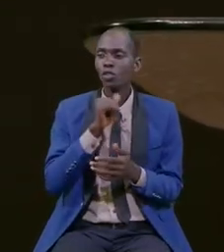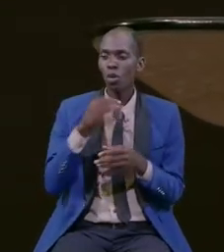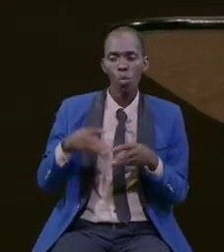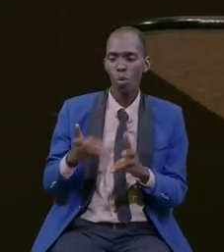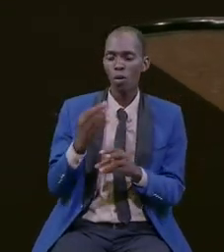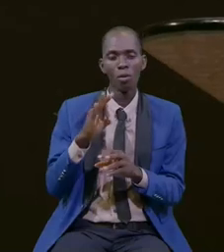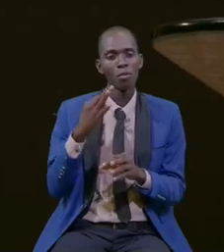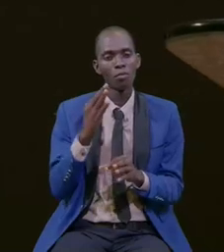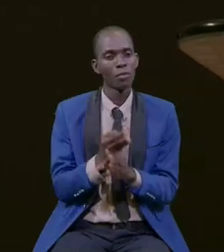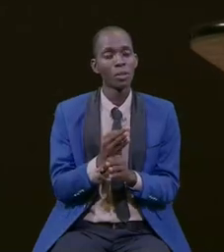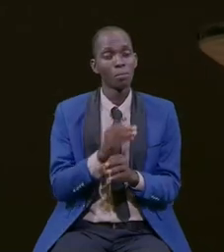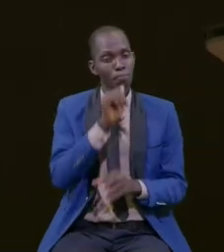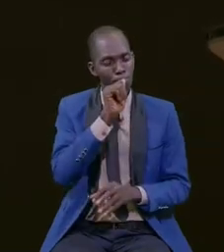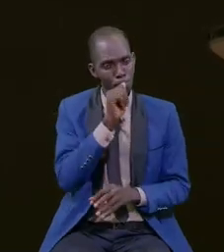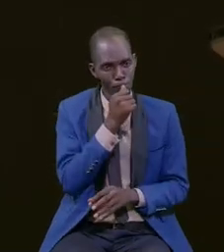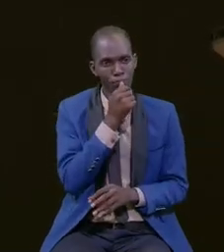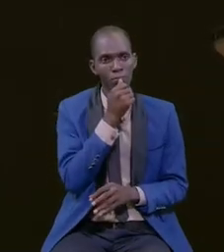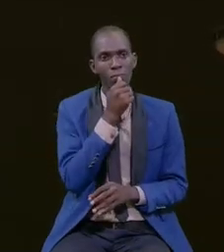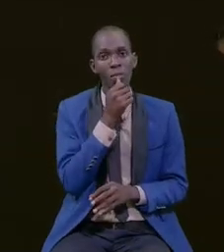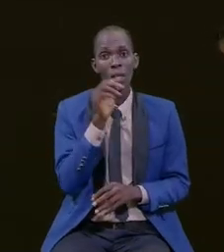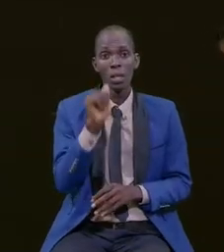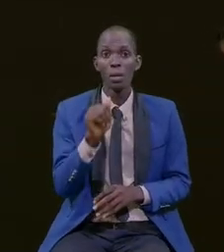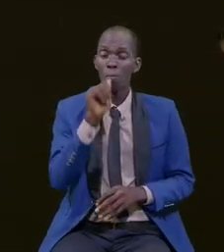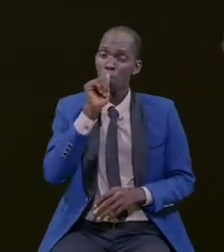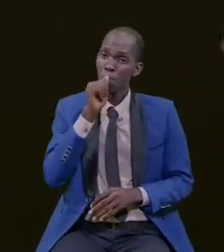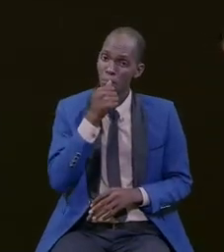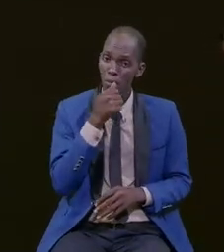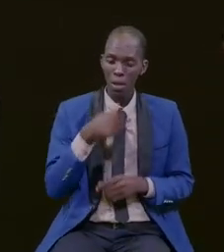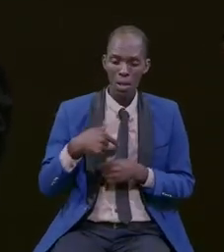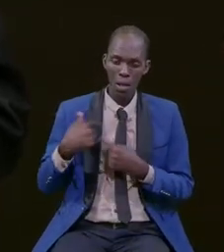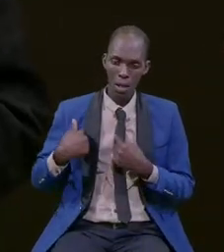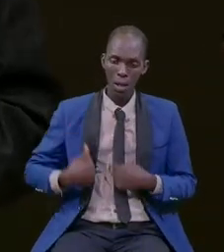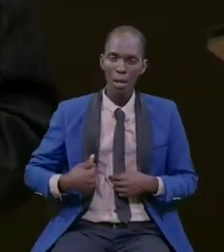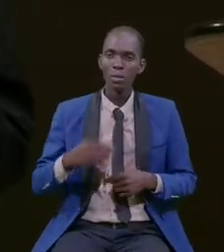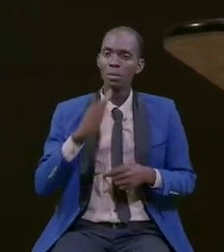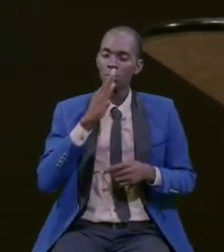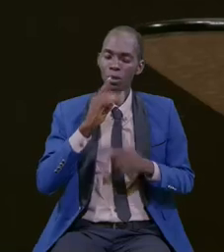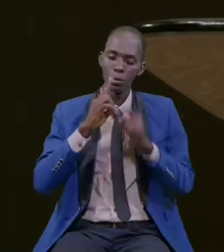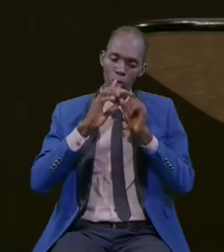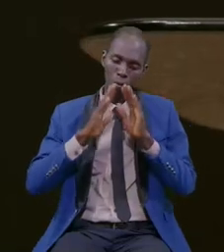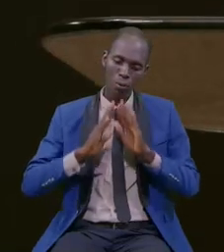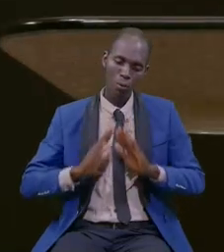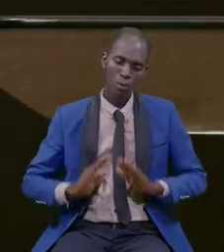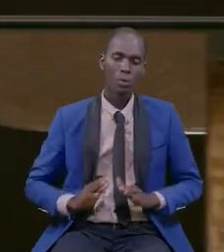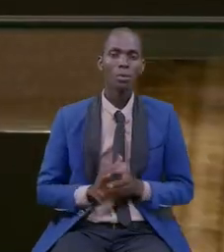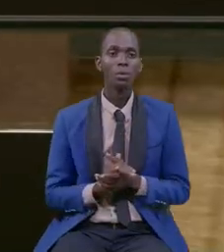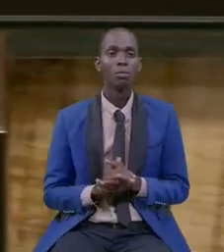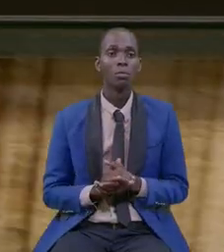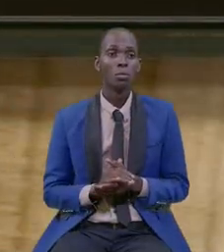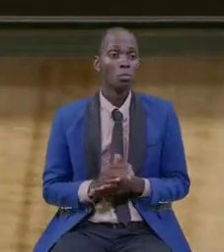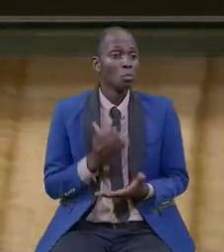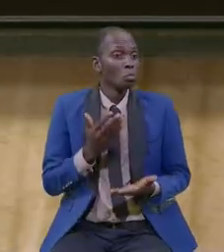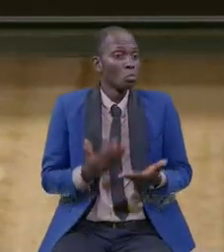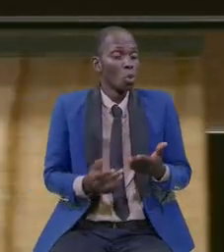patience dans la patience on dit le cœur patient est recherchant ce qui do dire